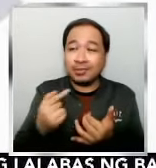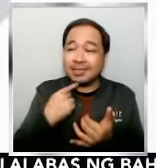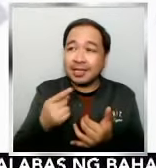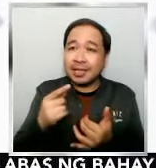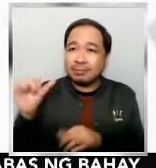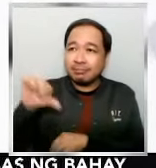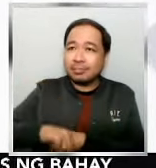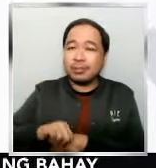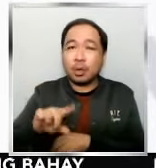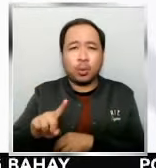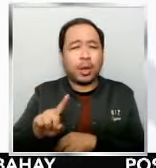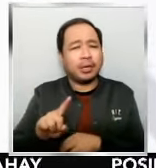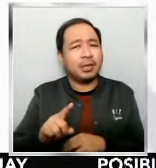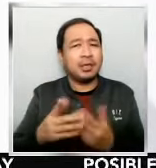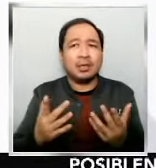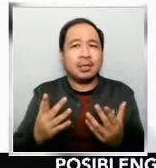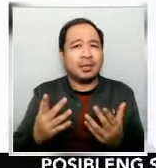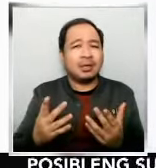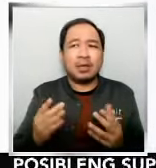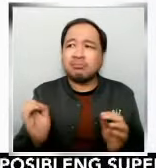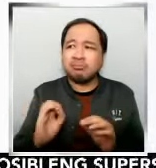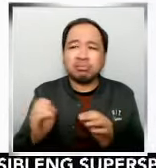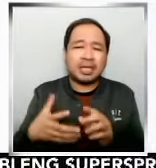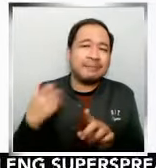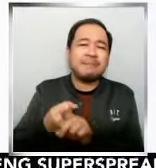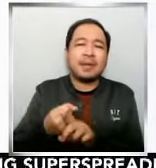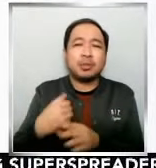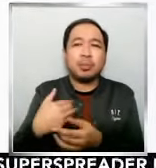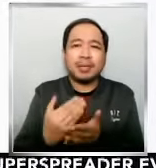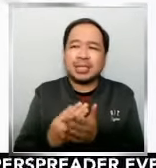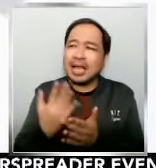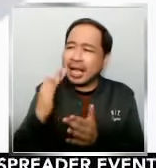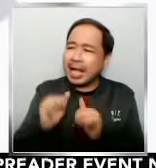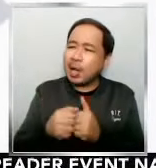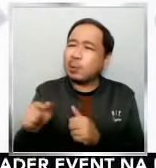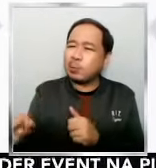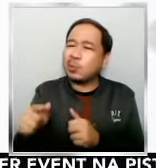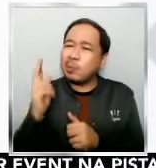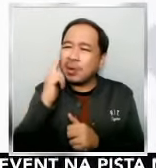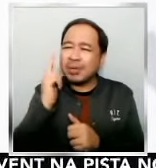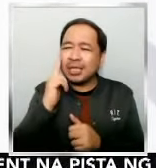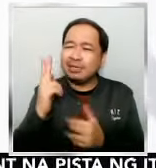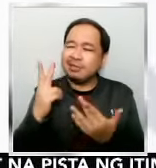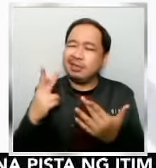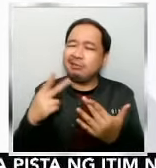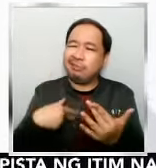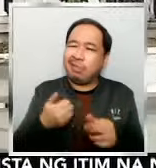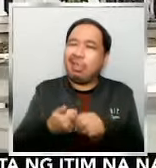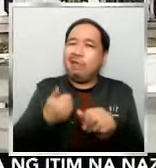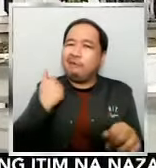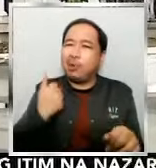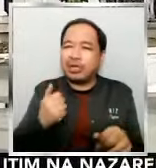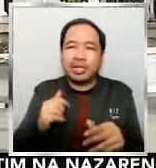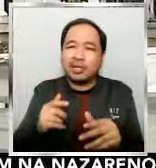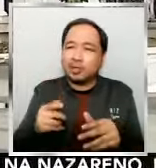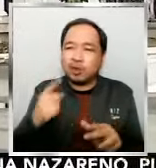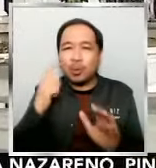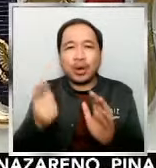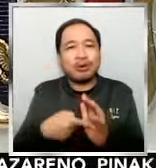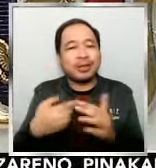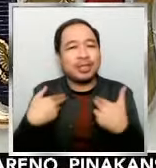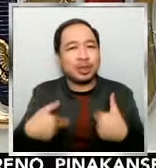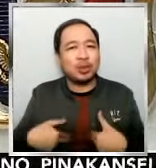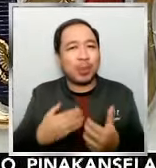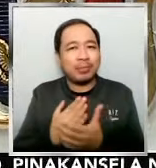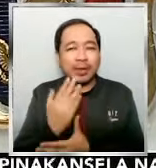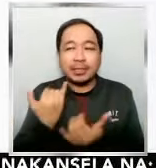anyay harmless provision sa budget ang umano'y allergy ng Pangulo sa mga bagay na magtataguyod sa karapatang pantao. Hinihingan namin ng reaksyon